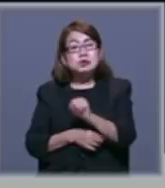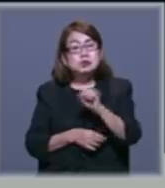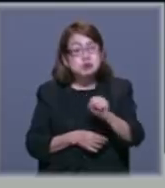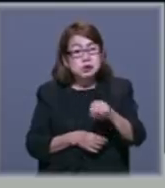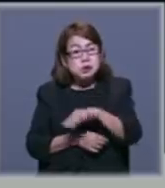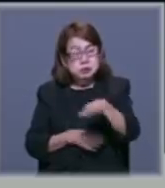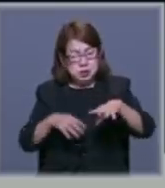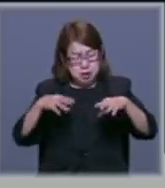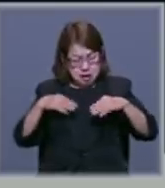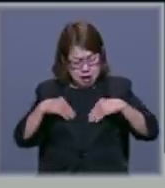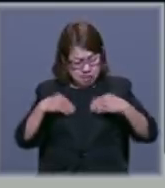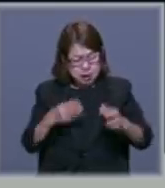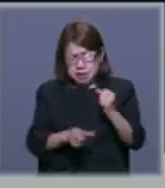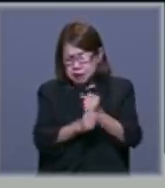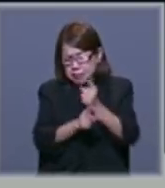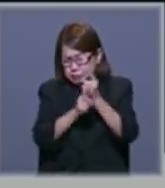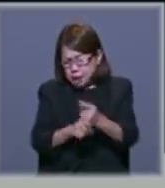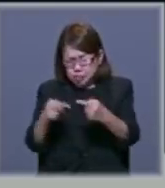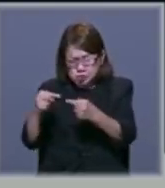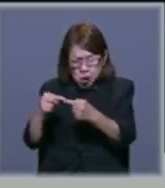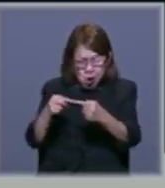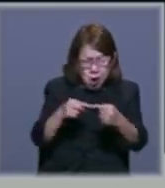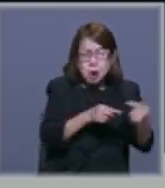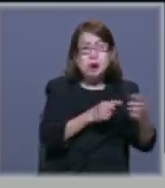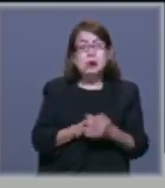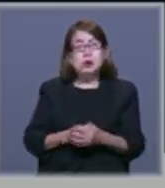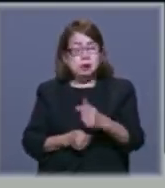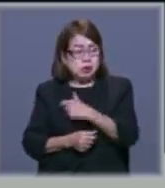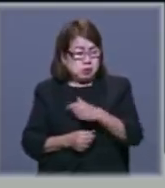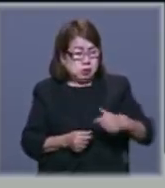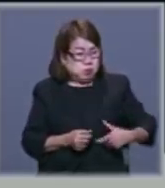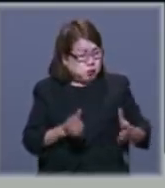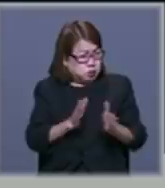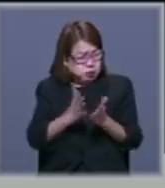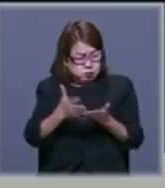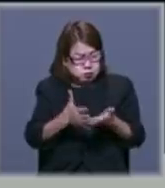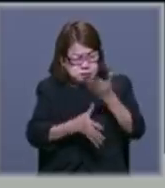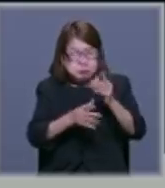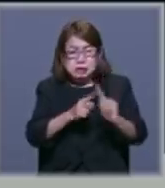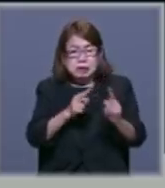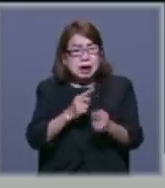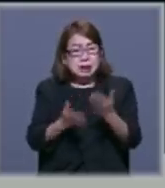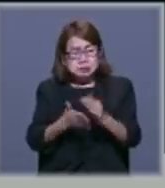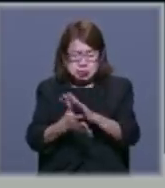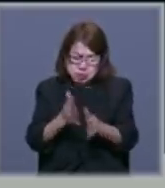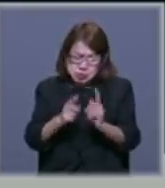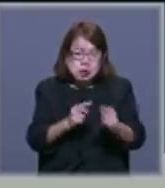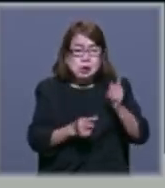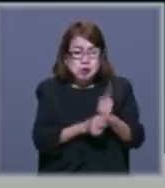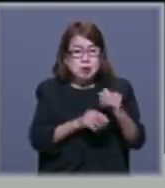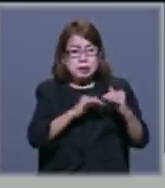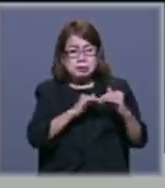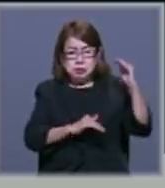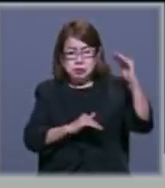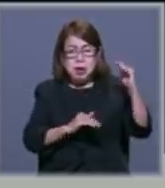ได้ให้การยอมรับปฏิบัติสืบต่อมาว่าพระมหากษัตริย์และพระบรมวงศานุวงศ์ชั้นสูงควรดำรงอยู่ฐานะเหนือการเมืองโดยเฉพา